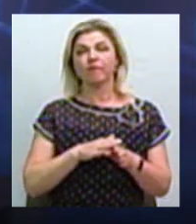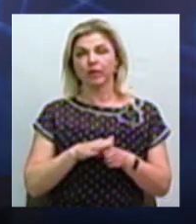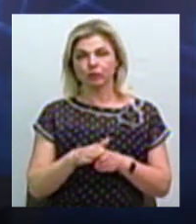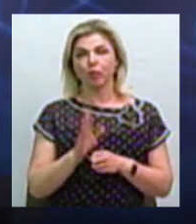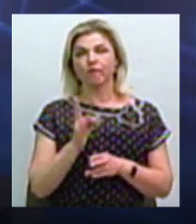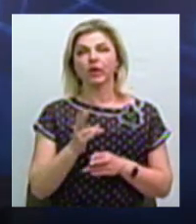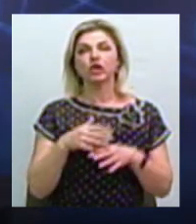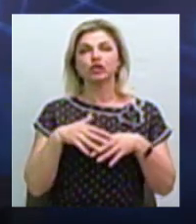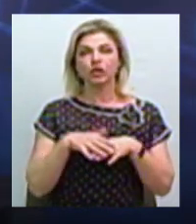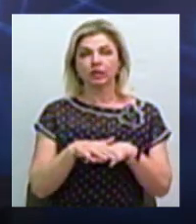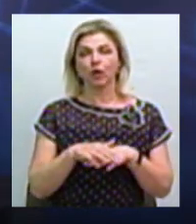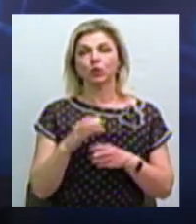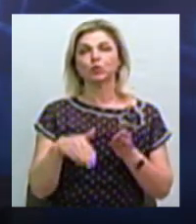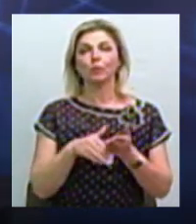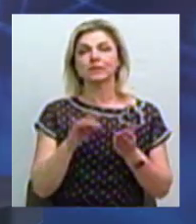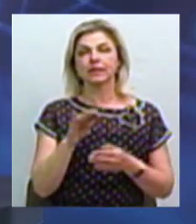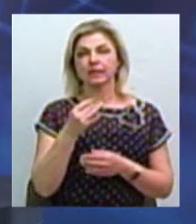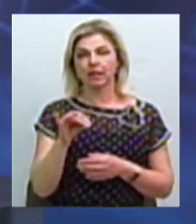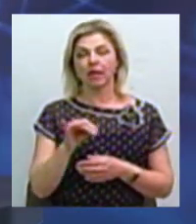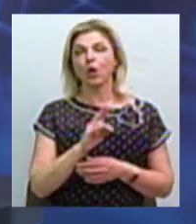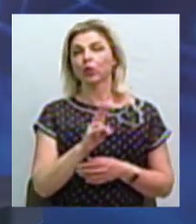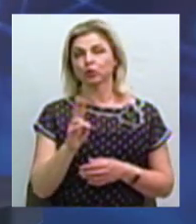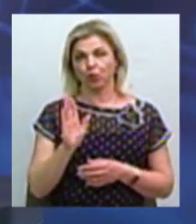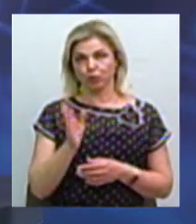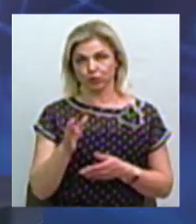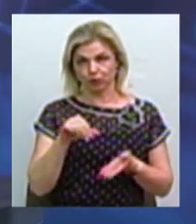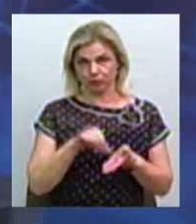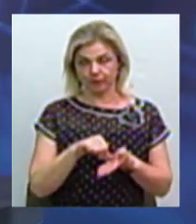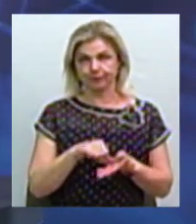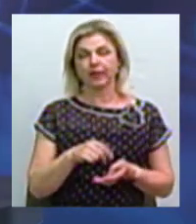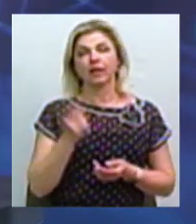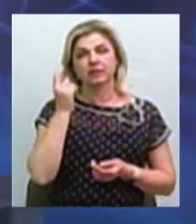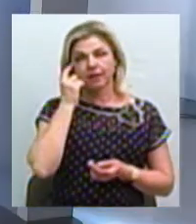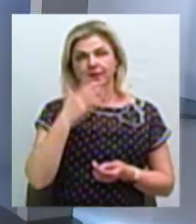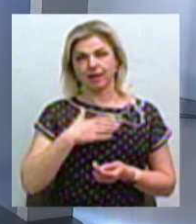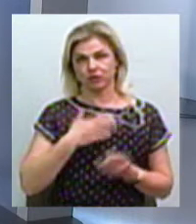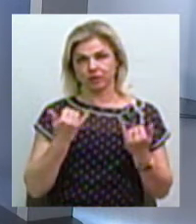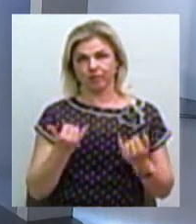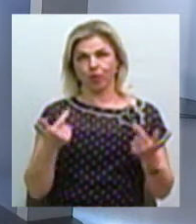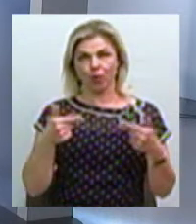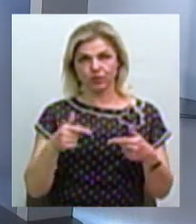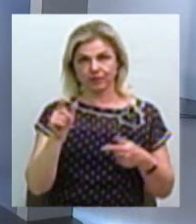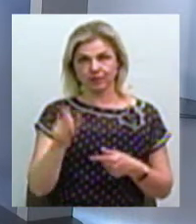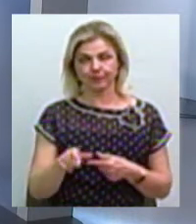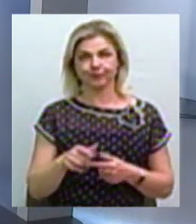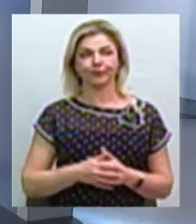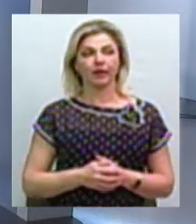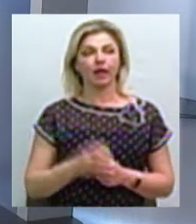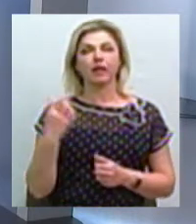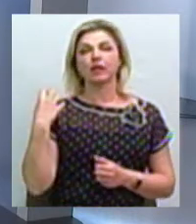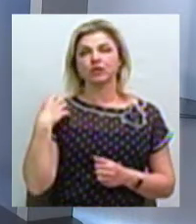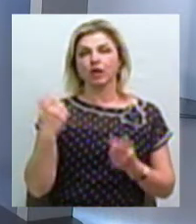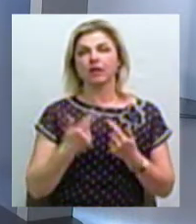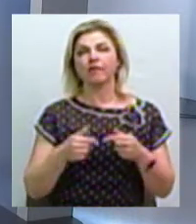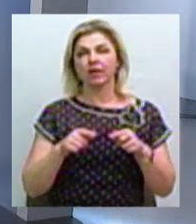нарахуванні субсидій та кого вони торкнуться? Дізнаємось у нашої сьогоднішньої гості. В студії. Начальниця